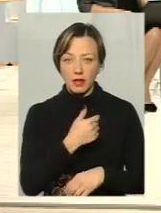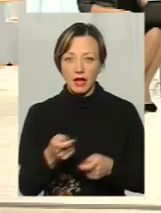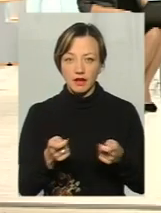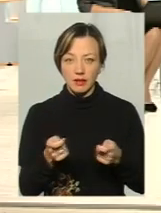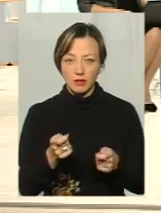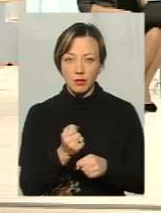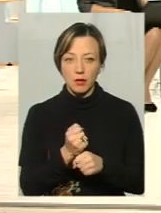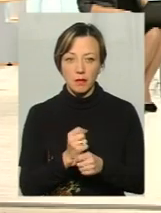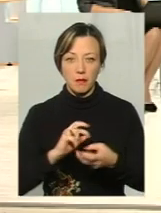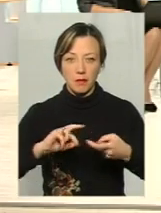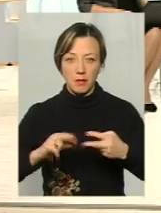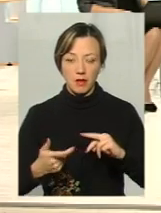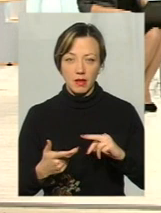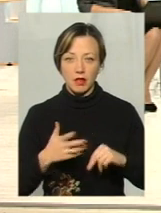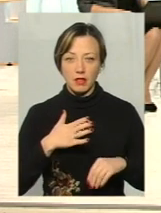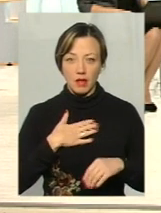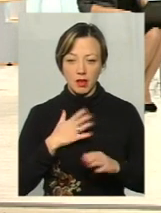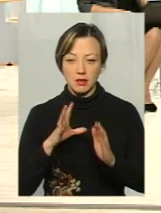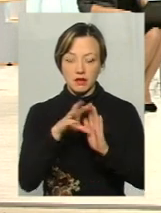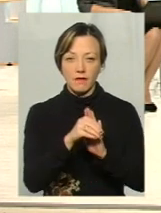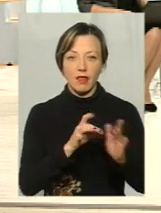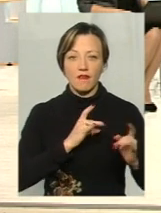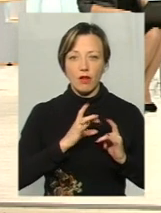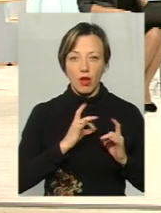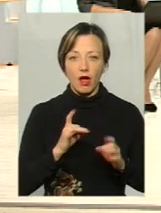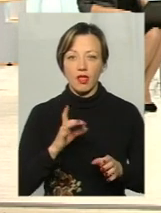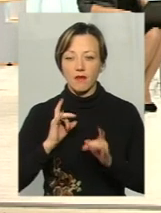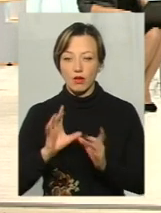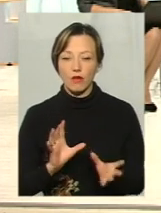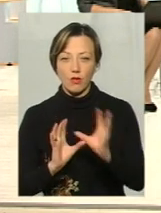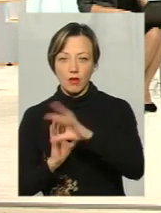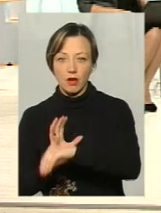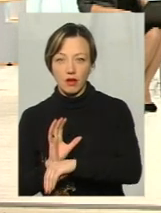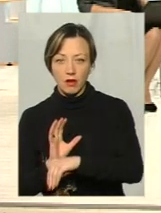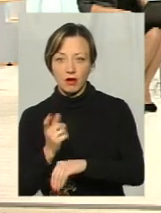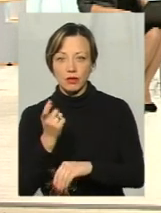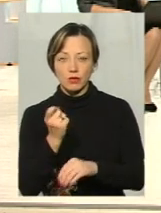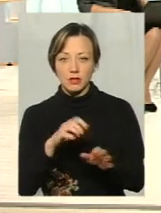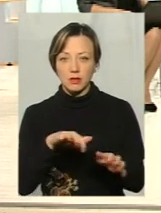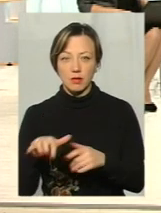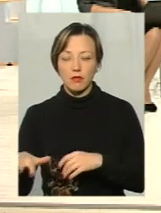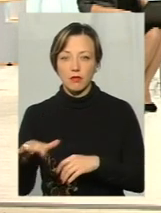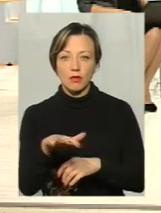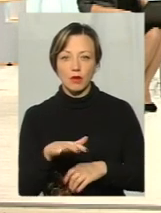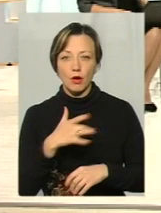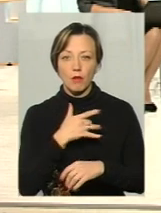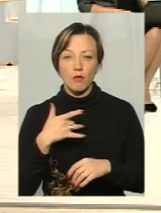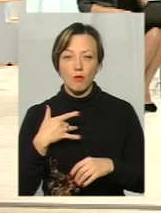просто поміняти містами. Нас в неврологію, а неврологию в гематологии и чуть-чуть забрать площади